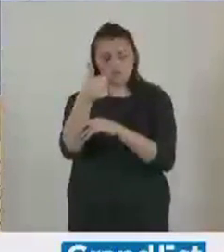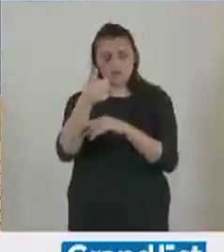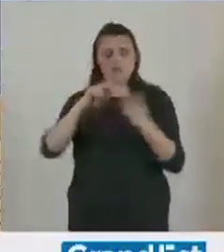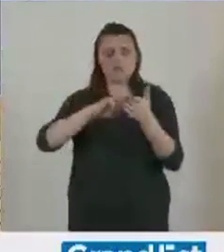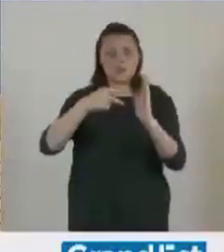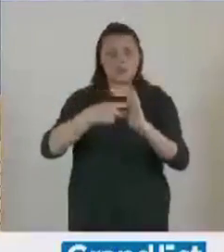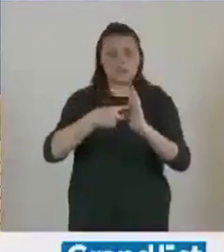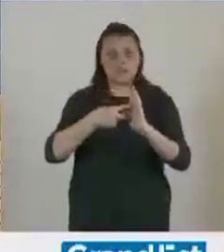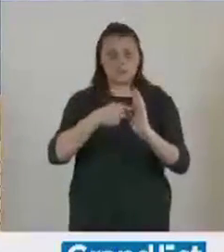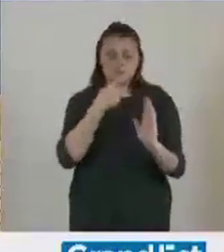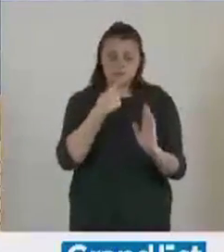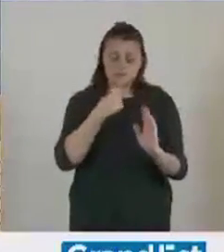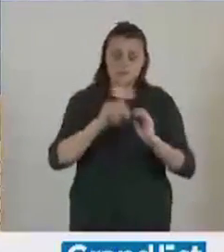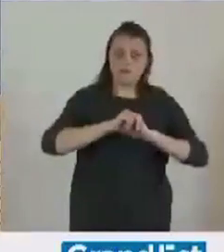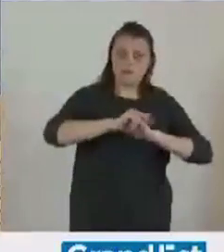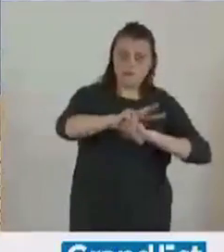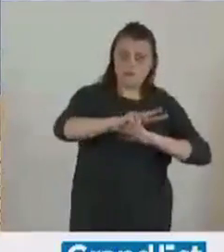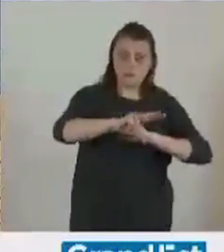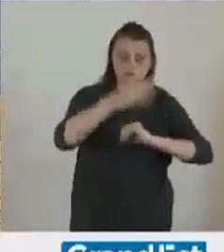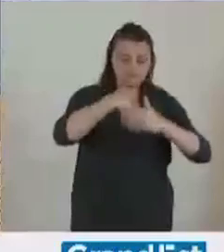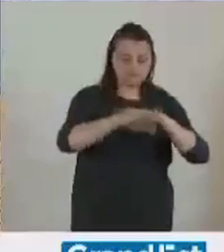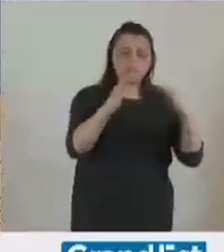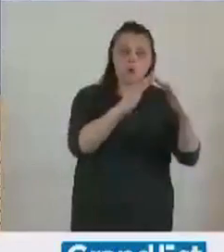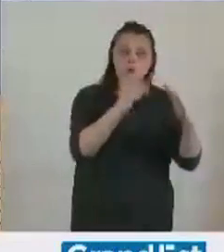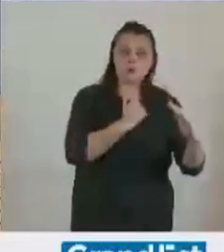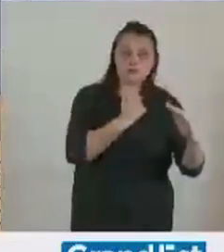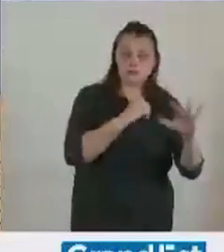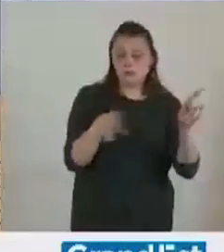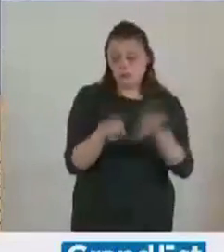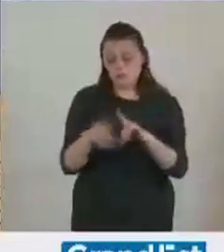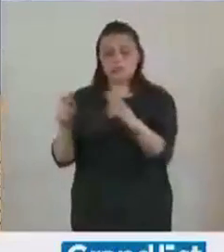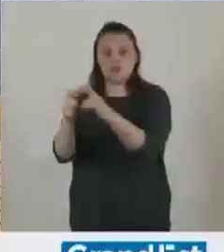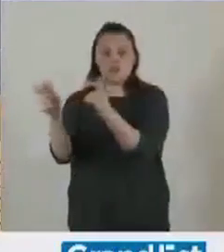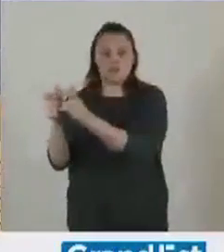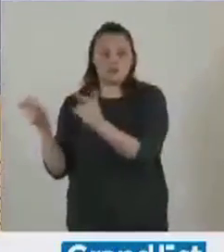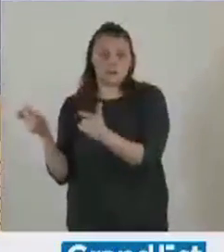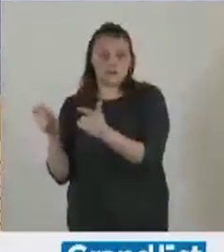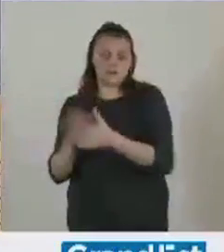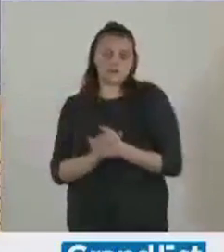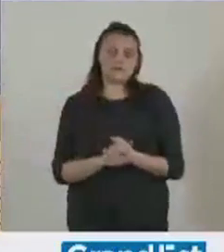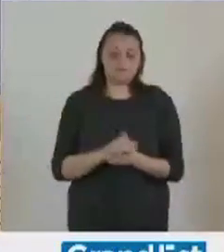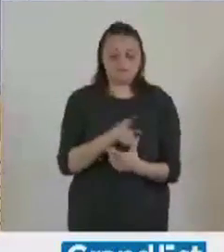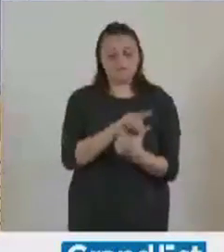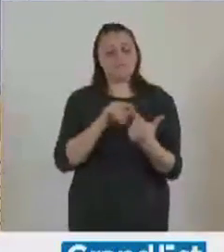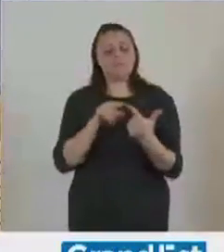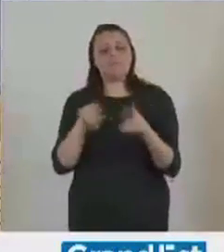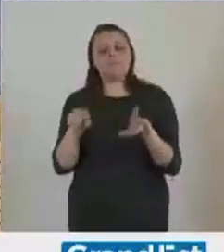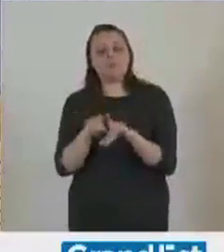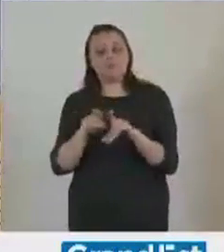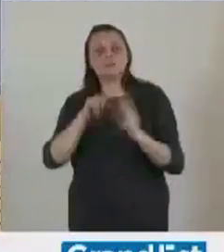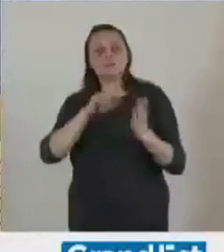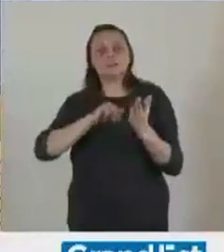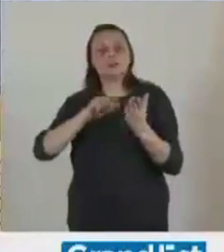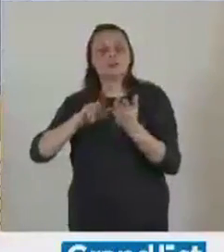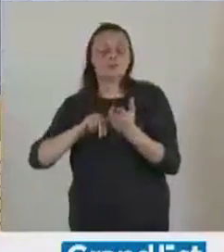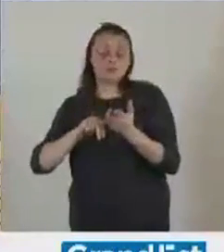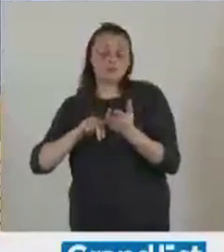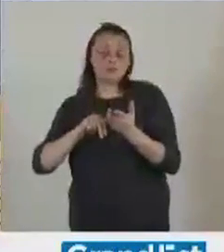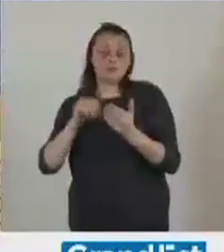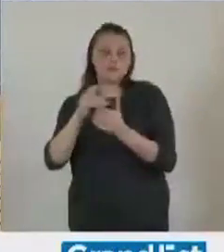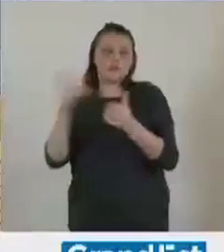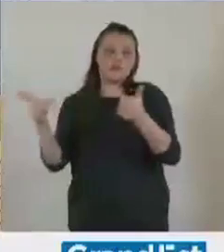l'habitant et jusqu'à l'entreprise. C'est ensuite un contrat de délégation de service public dans lequel le concessionnaire